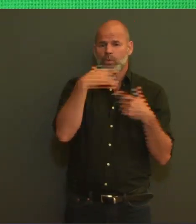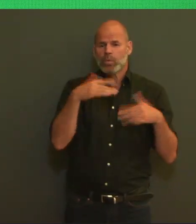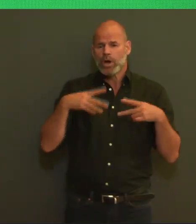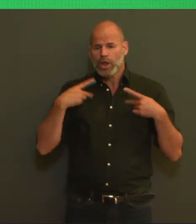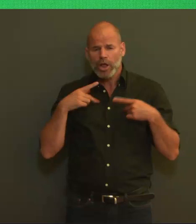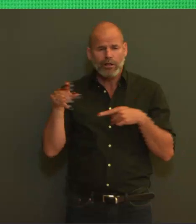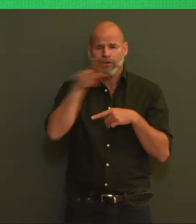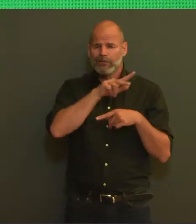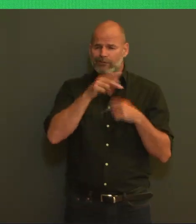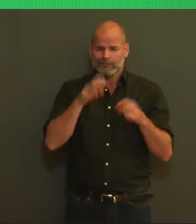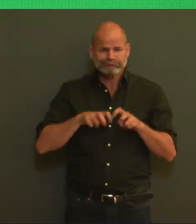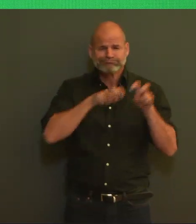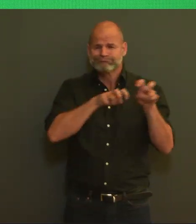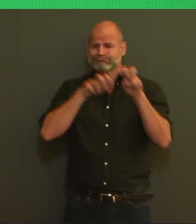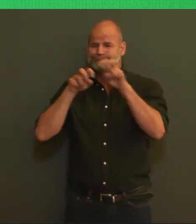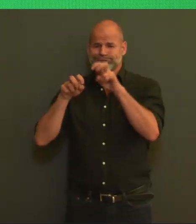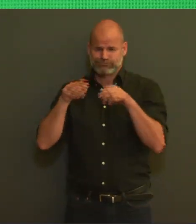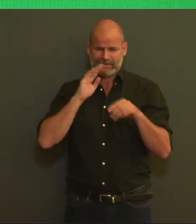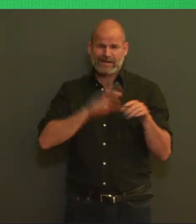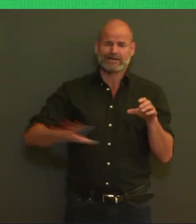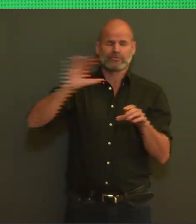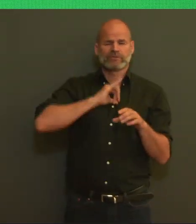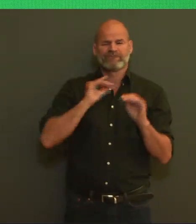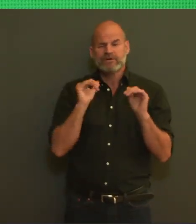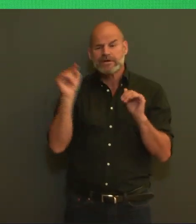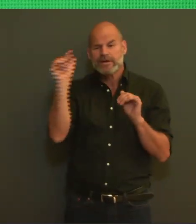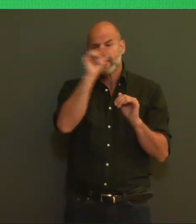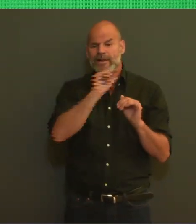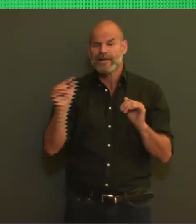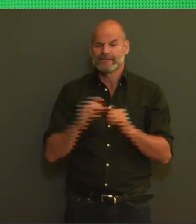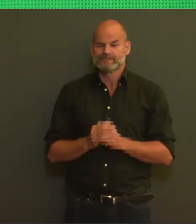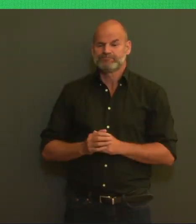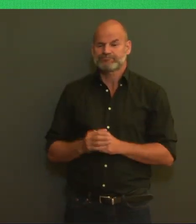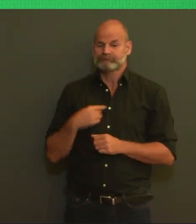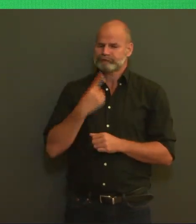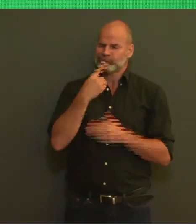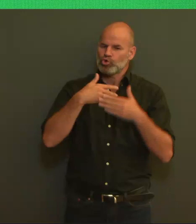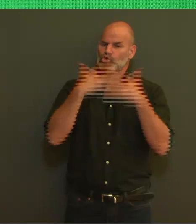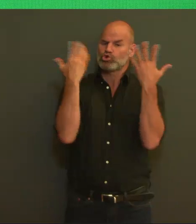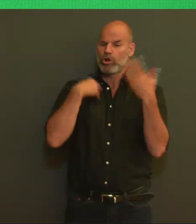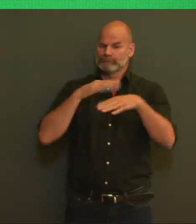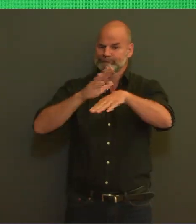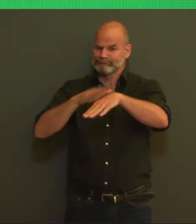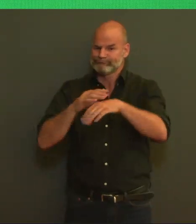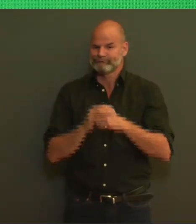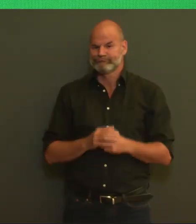land. Eén ding is zeer duidelijk, het is niet het moment om massaal naar de kust te